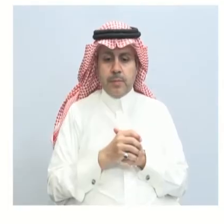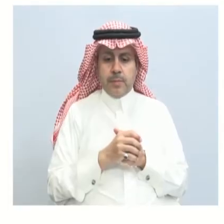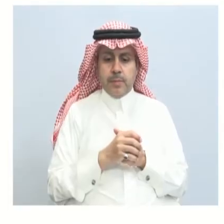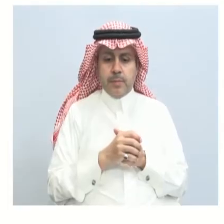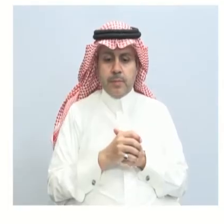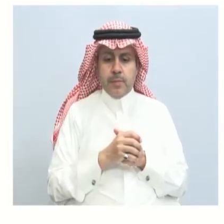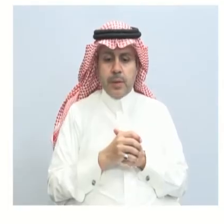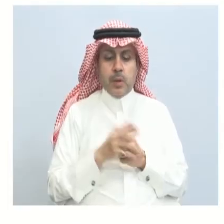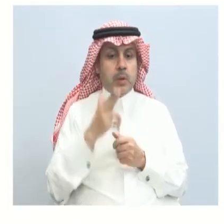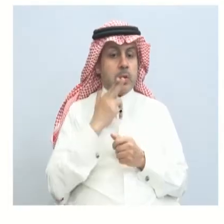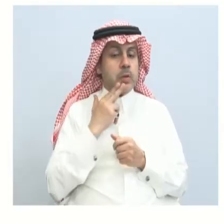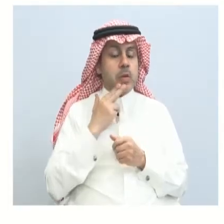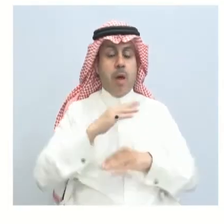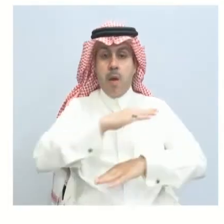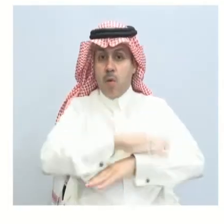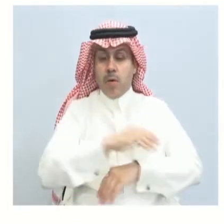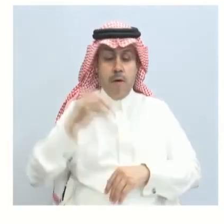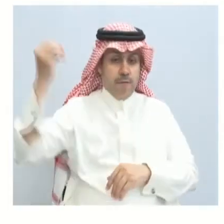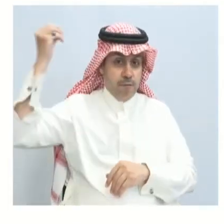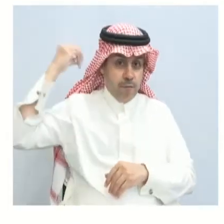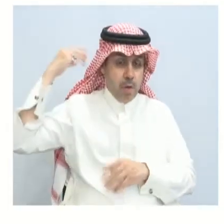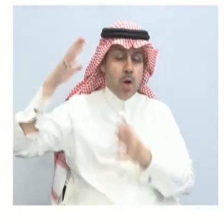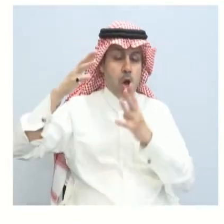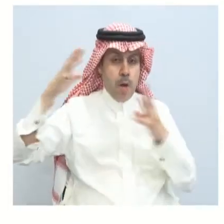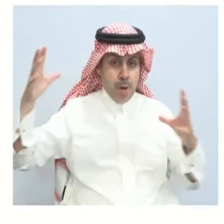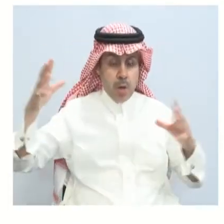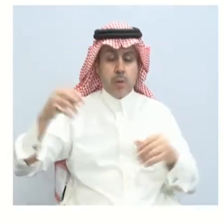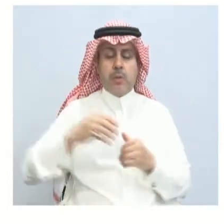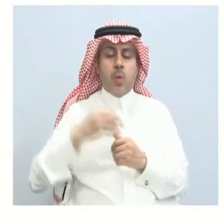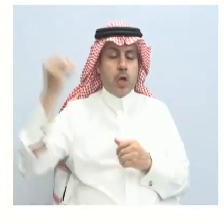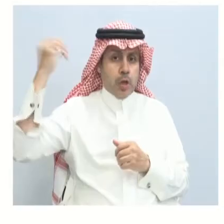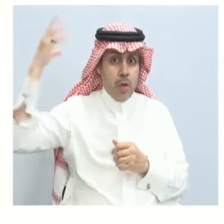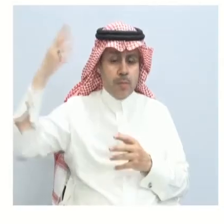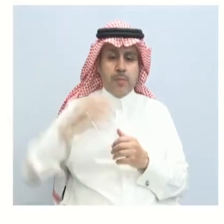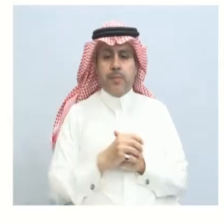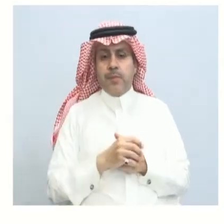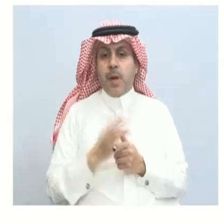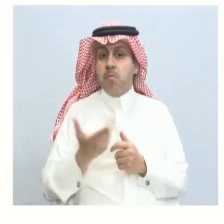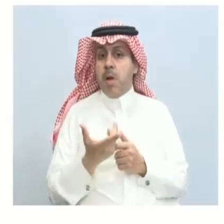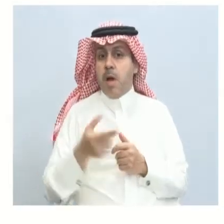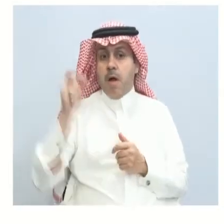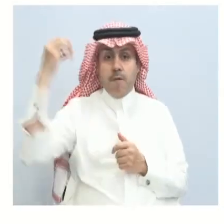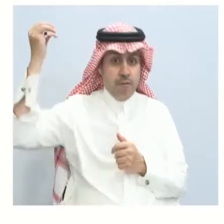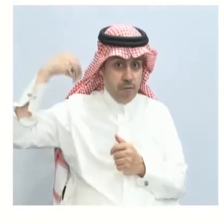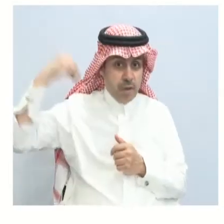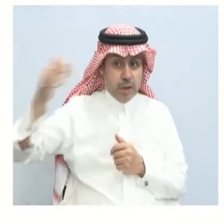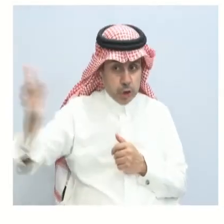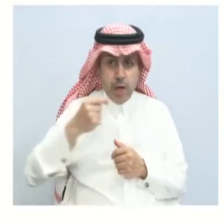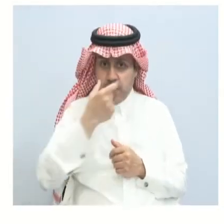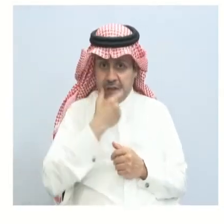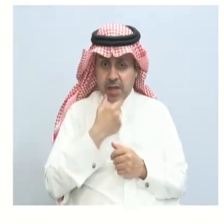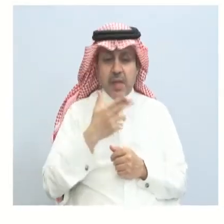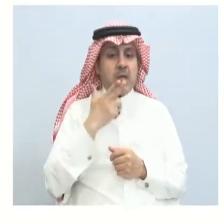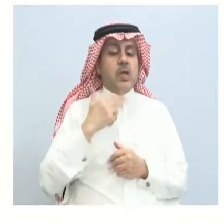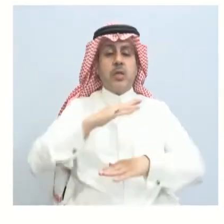هو لحسن الخلق فضل كبير واجر عظيم ما الفضل الوارد في الحديث لمن حس